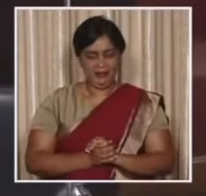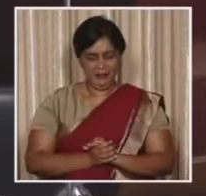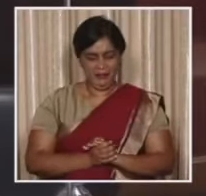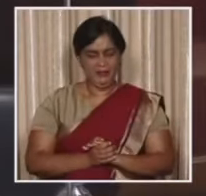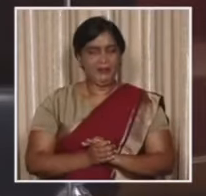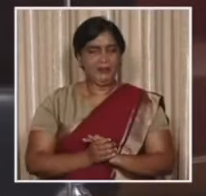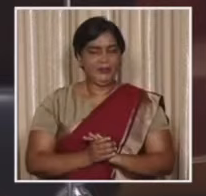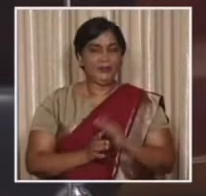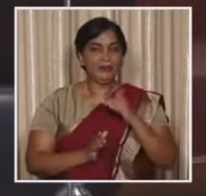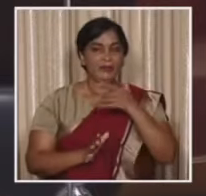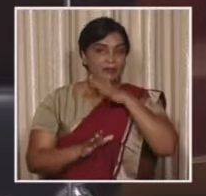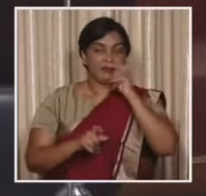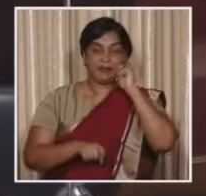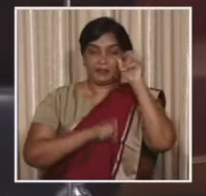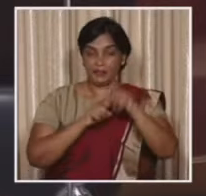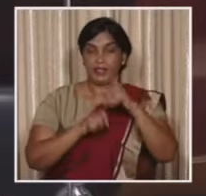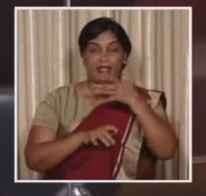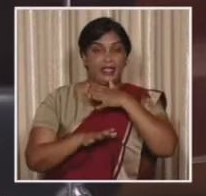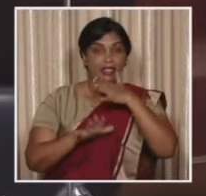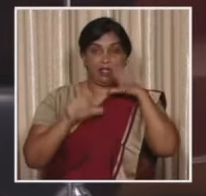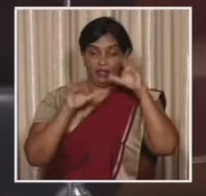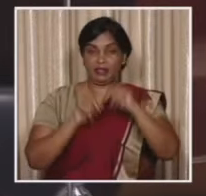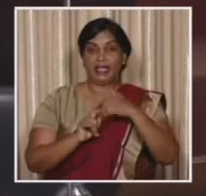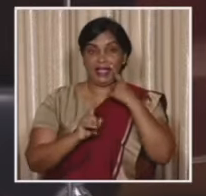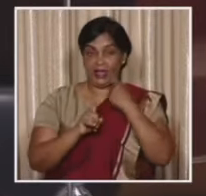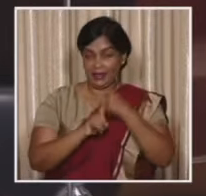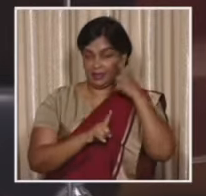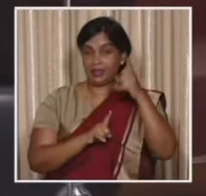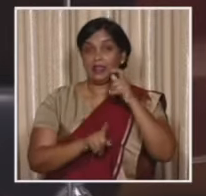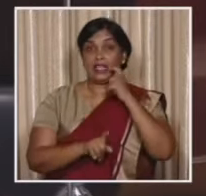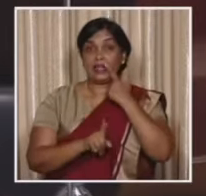උඩට ජද්දාවට කිව්වා